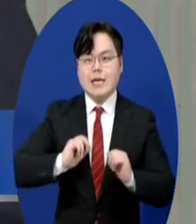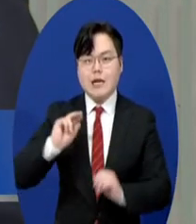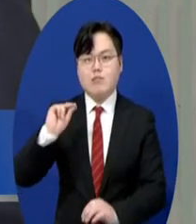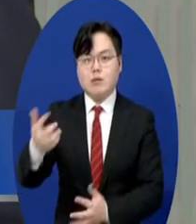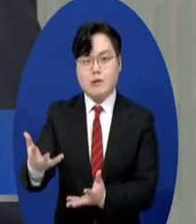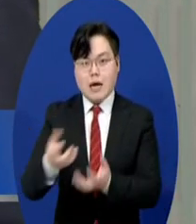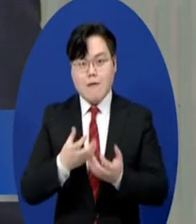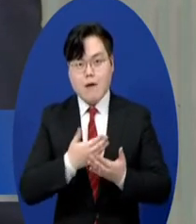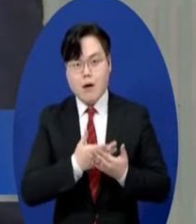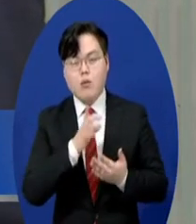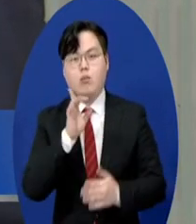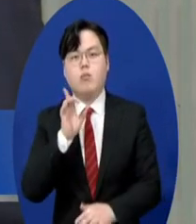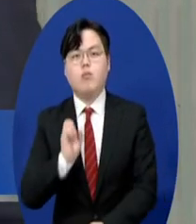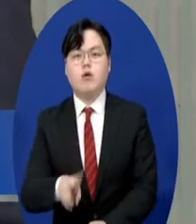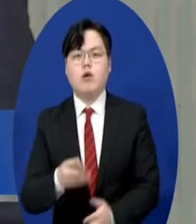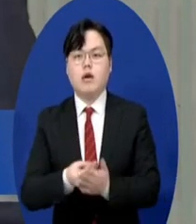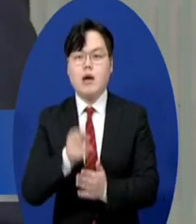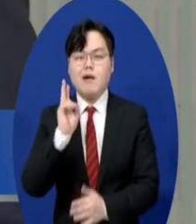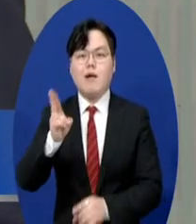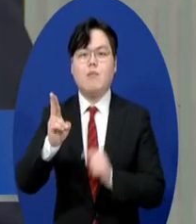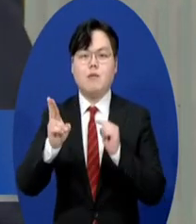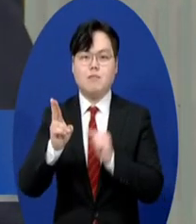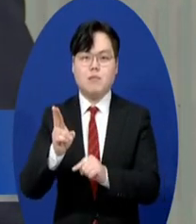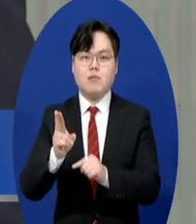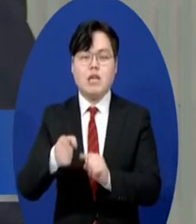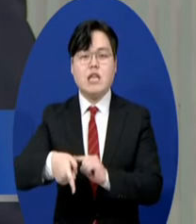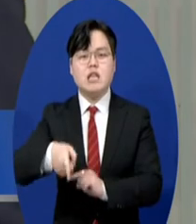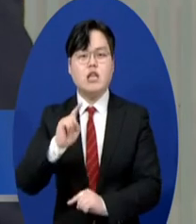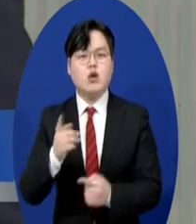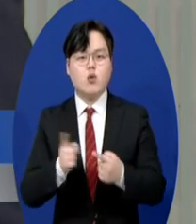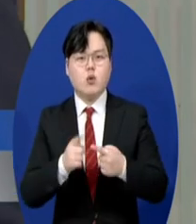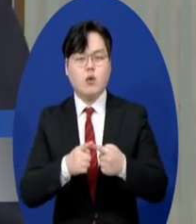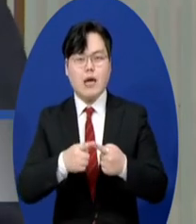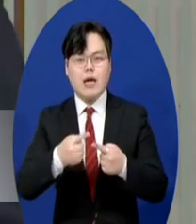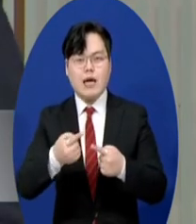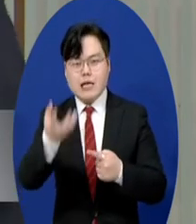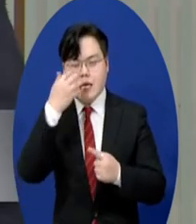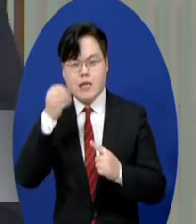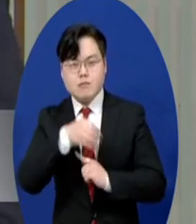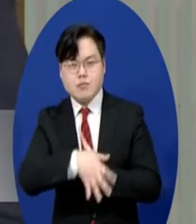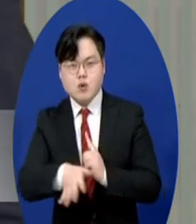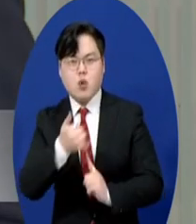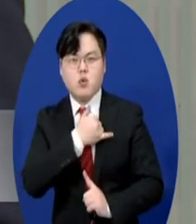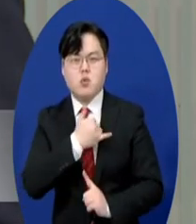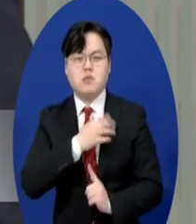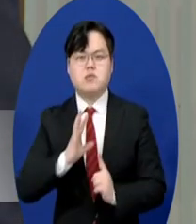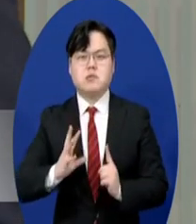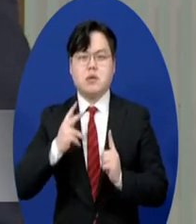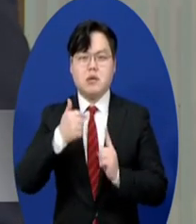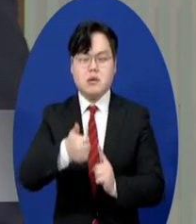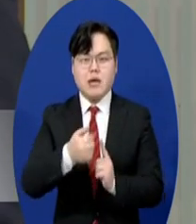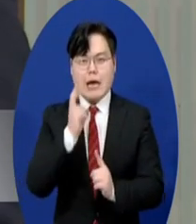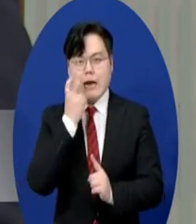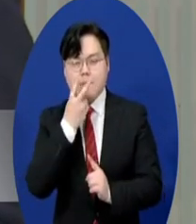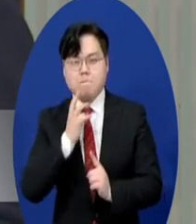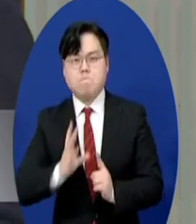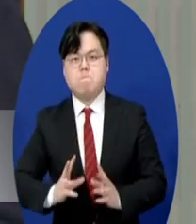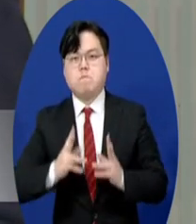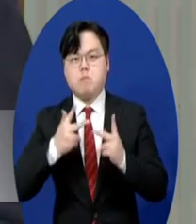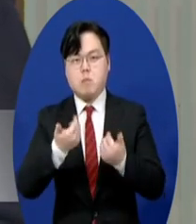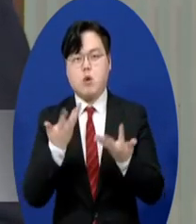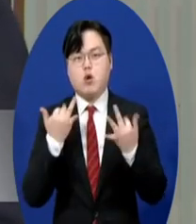авснаар эдгээр компаниудын одоо нэгт засаглал сайжирна. Одоо хувьцаа эзэмшигчийн хяналтан